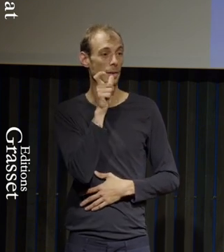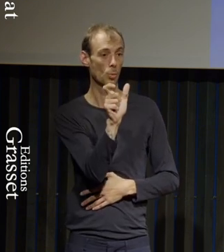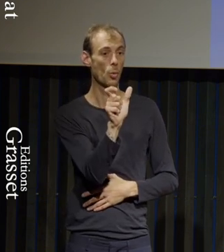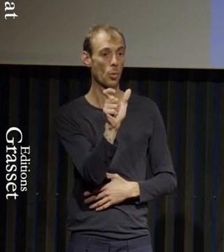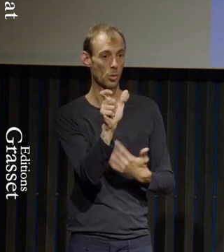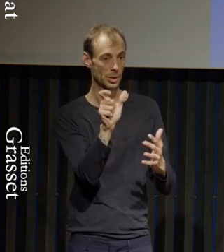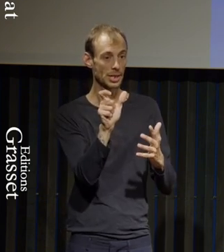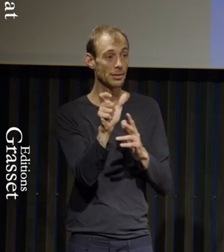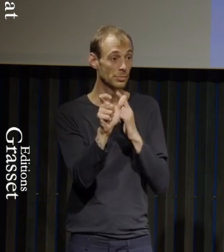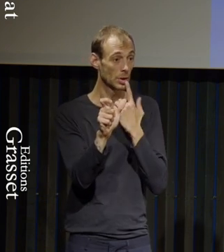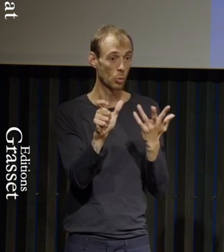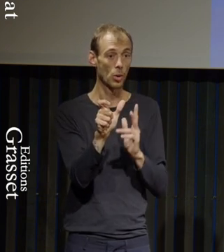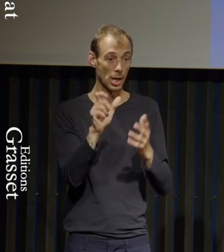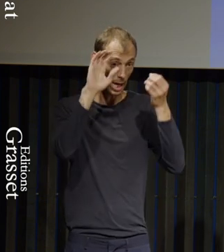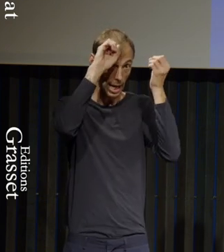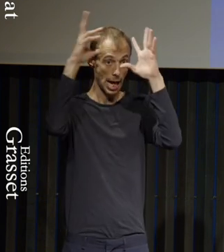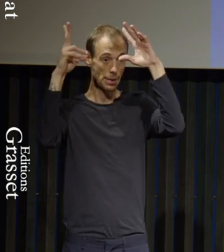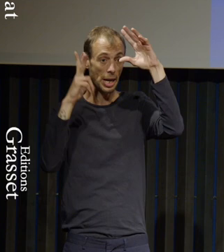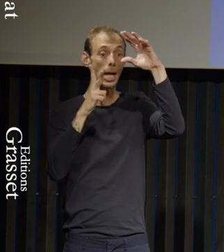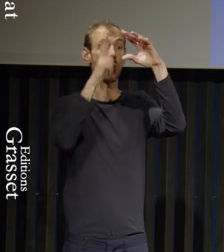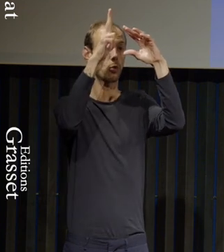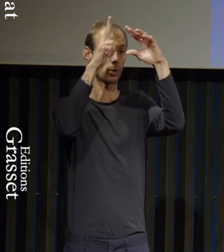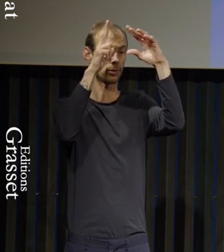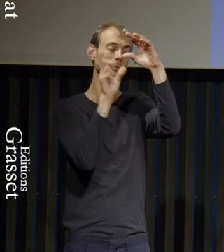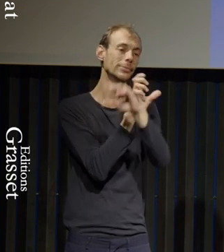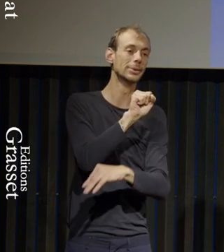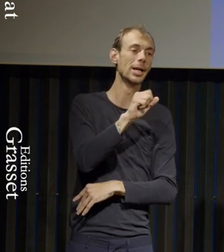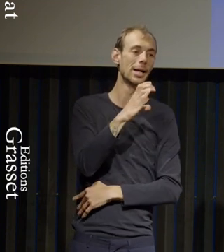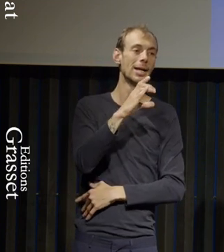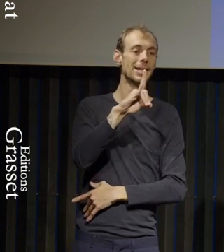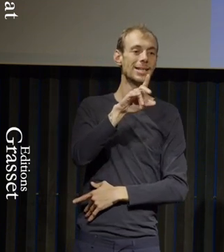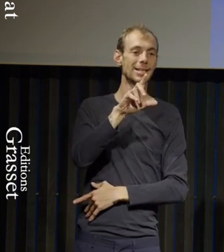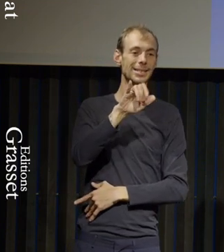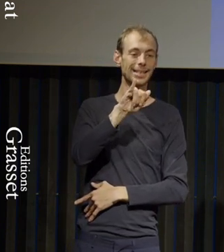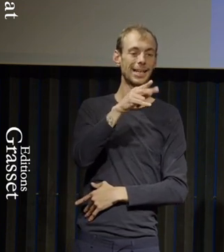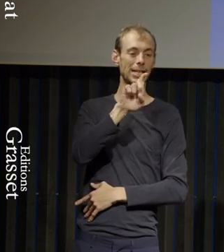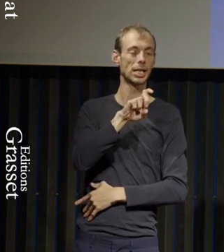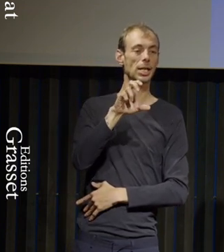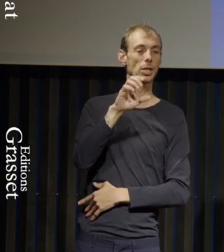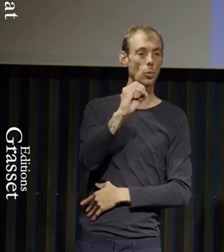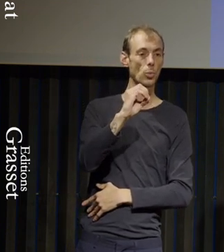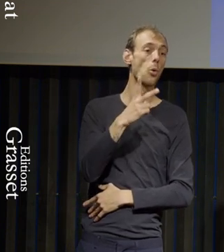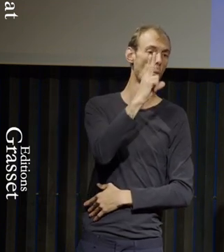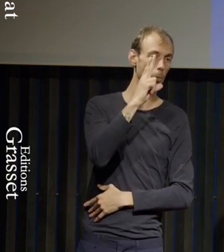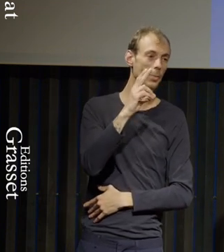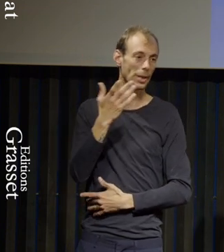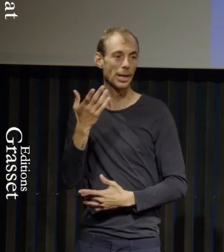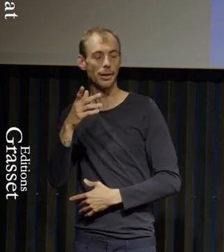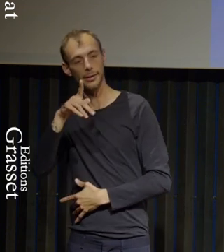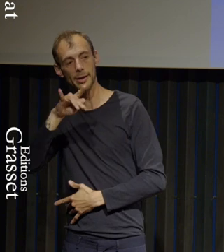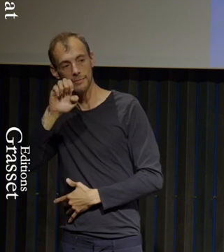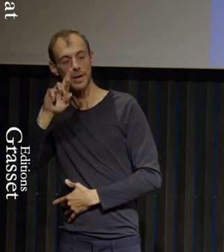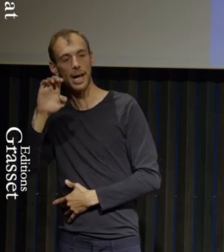et phrénos l'esprit, dit cette rupture, quelque chose qui se sépare, quelque chose qui se dissocie et qui fait que un